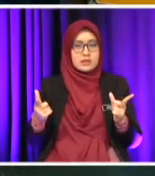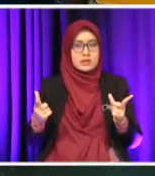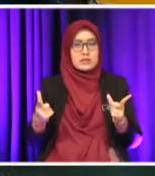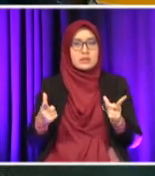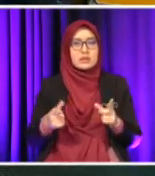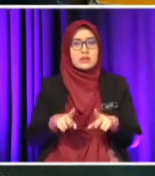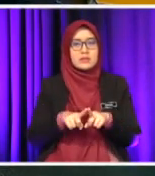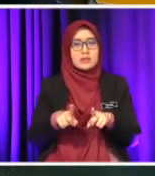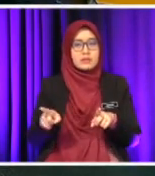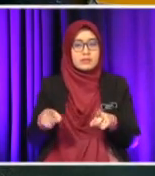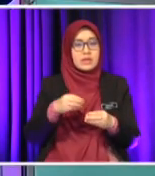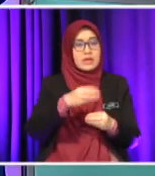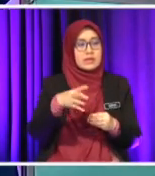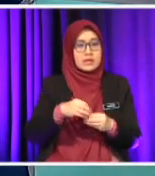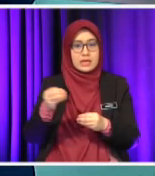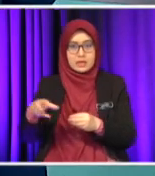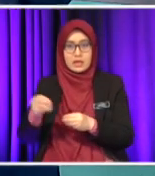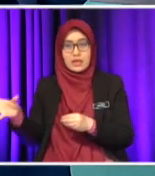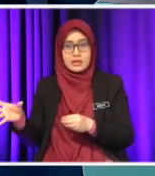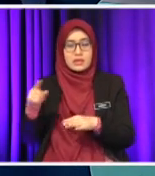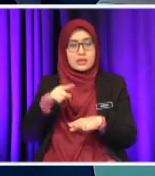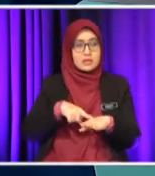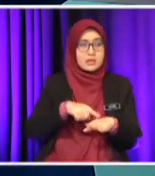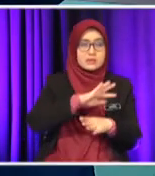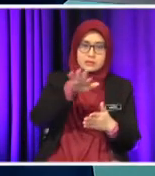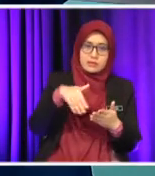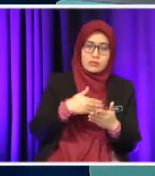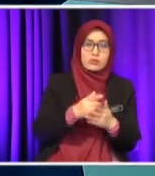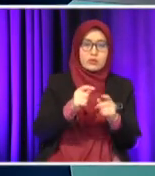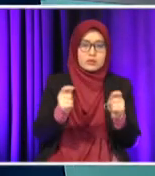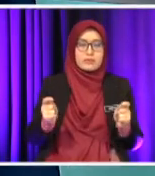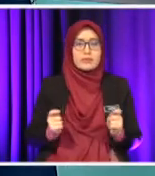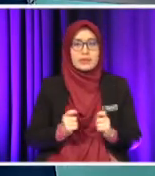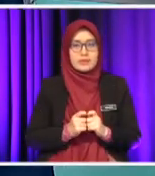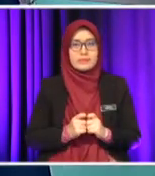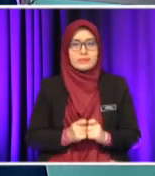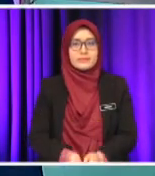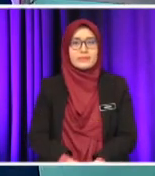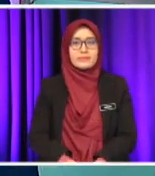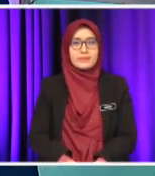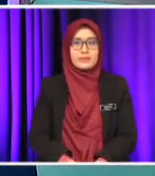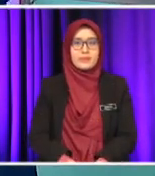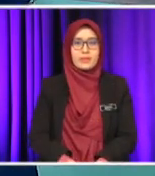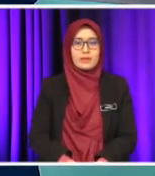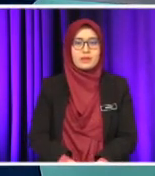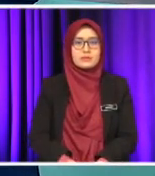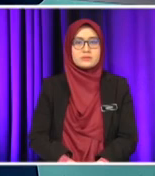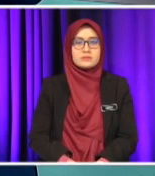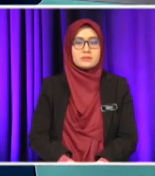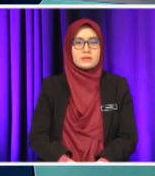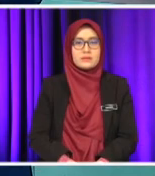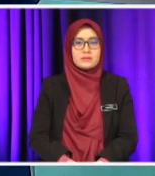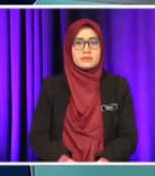ini kita memberi satu service atau penikmatan untuk penghantaran sehingga kita pastikan pengguna kita dapat